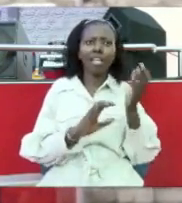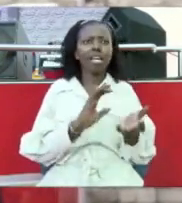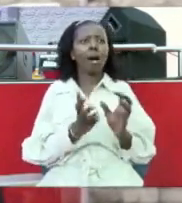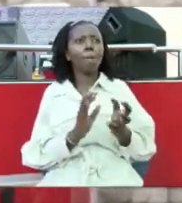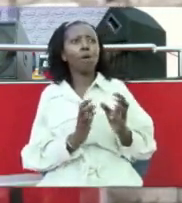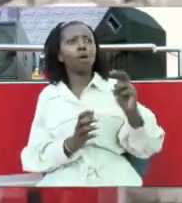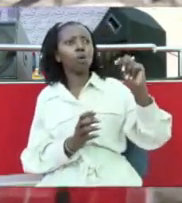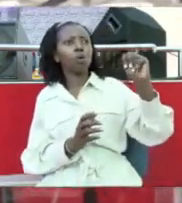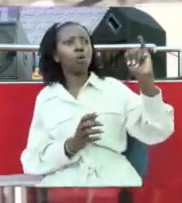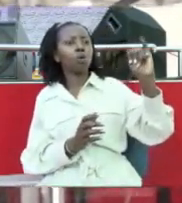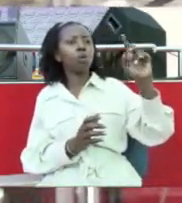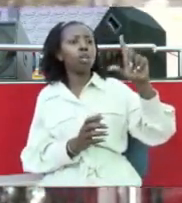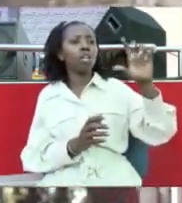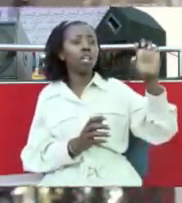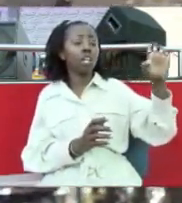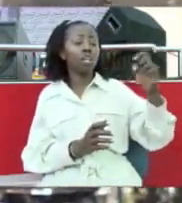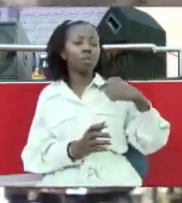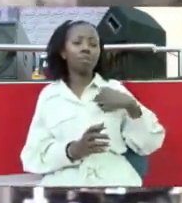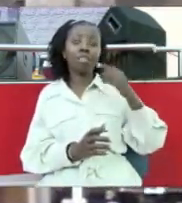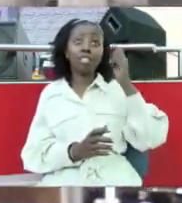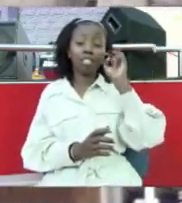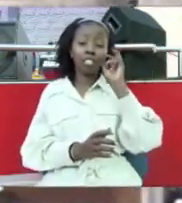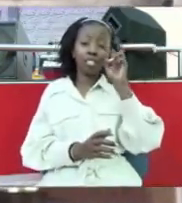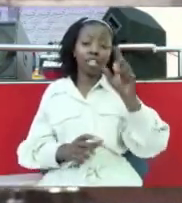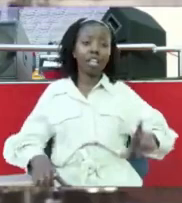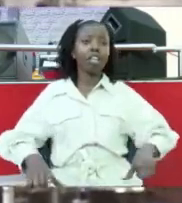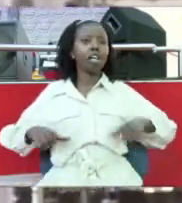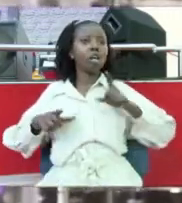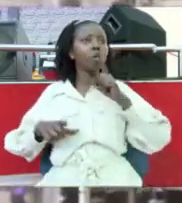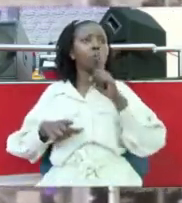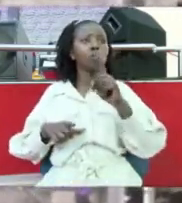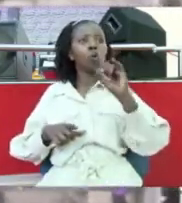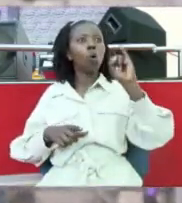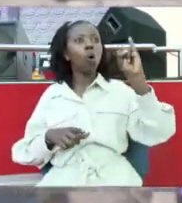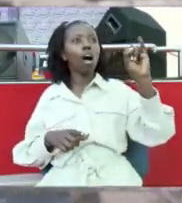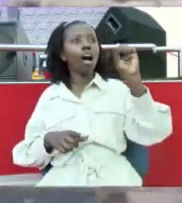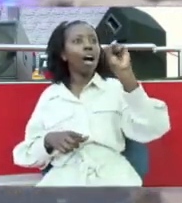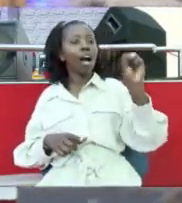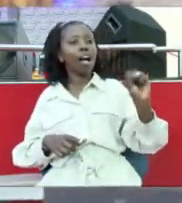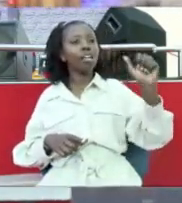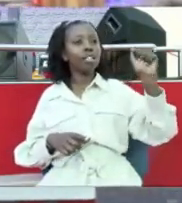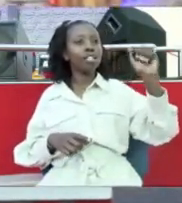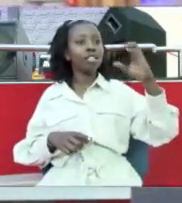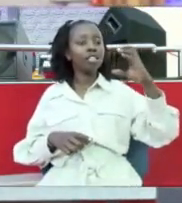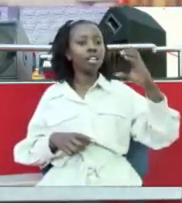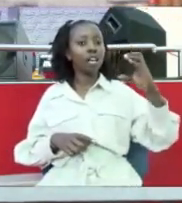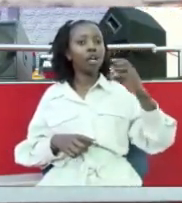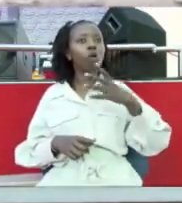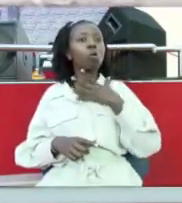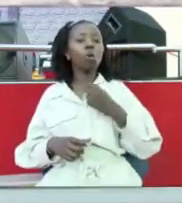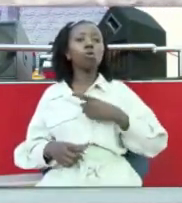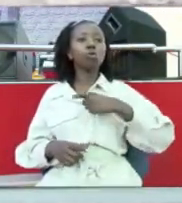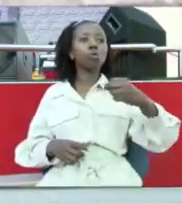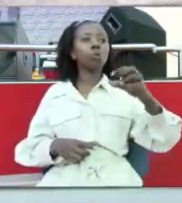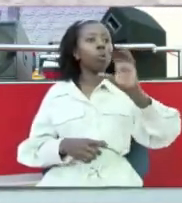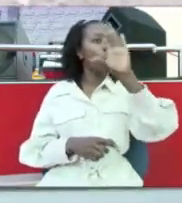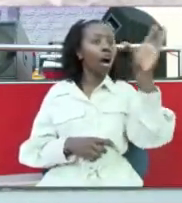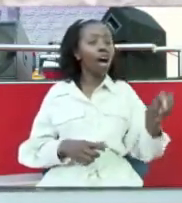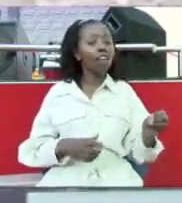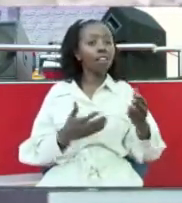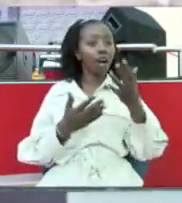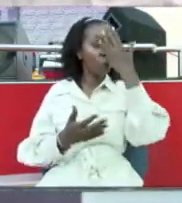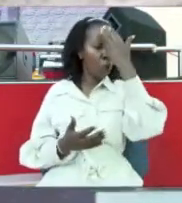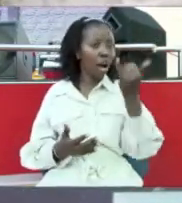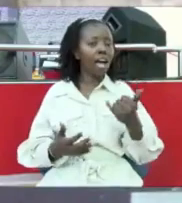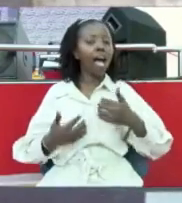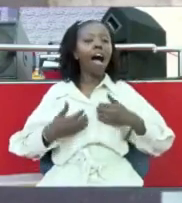Nile, I see life. So Isaac wants to go to Africa. Isaka anataka kwenda Afrika. Because there is life in Africa. Kwa sababu